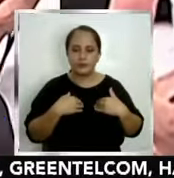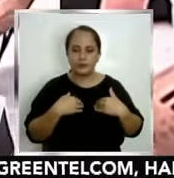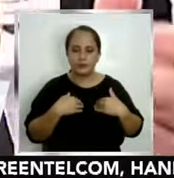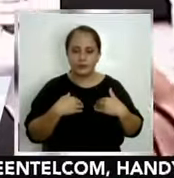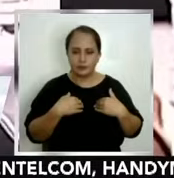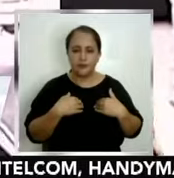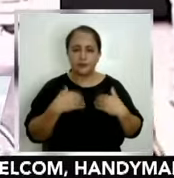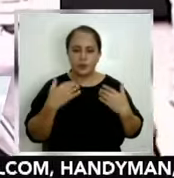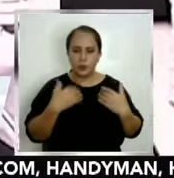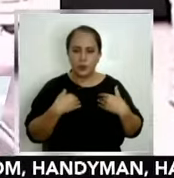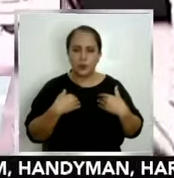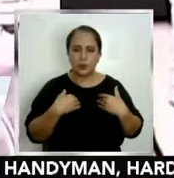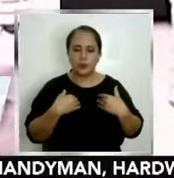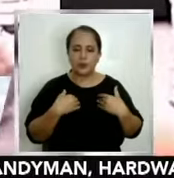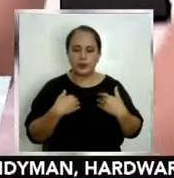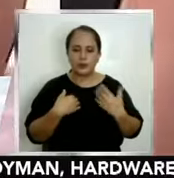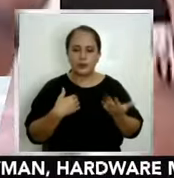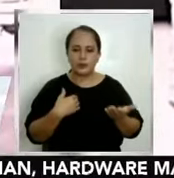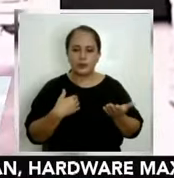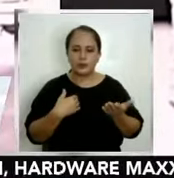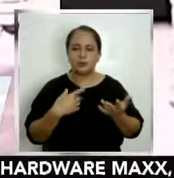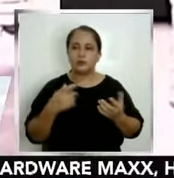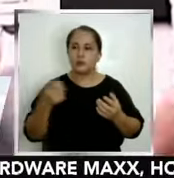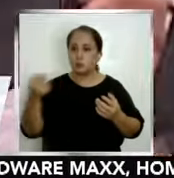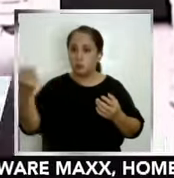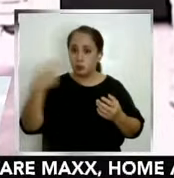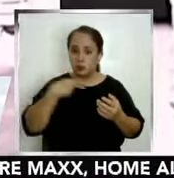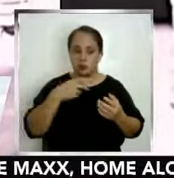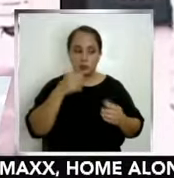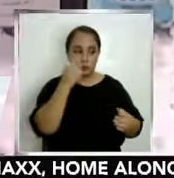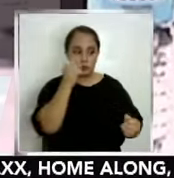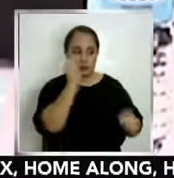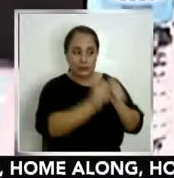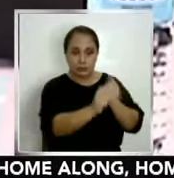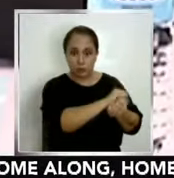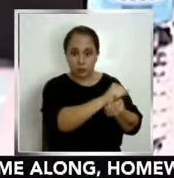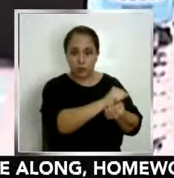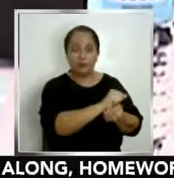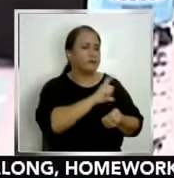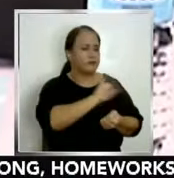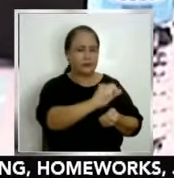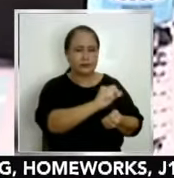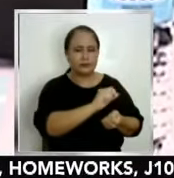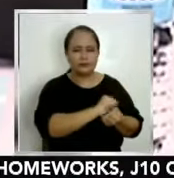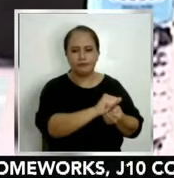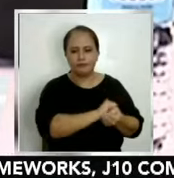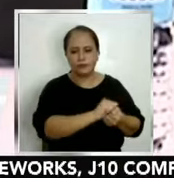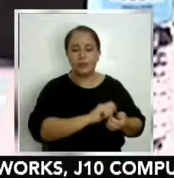seizures to destroy, go. Basta kaya. Kasama po dun sa